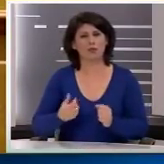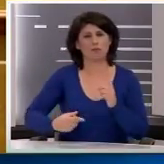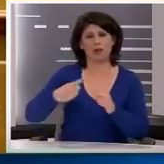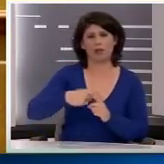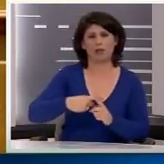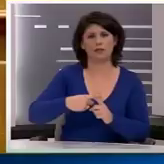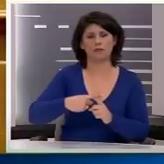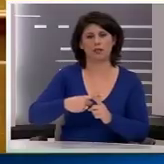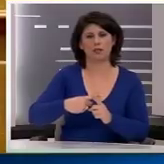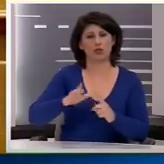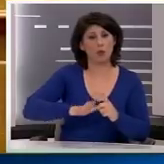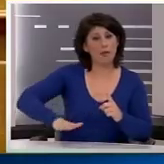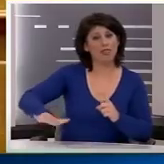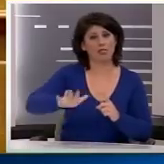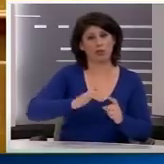στο πεδίο του φαρμάκου.